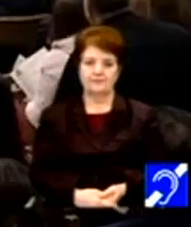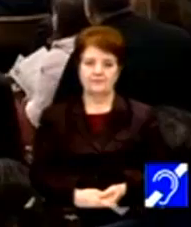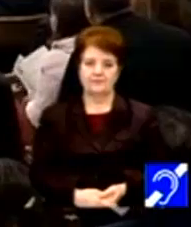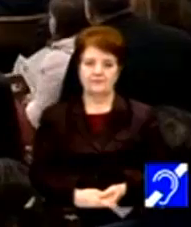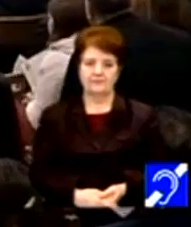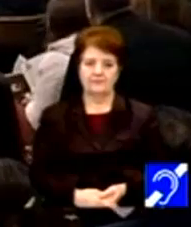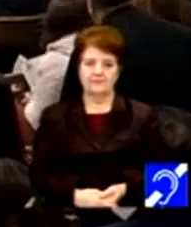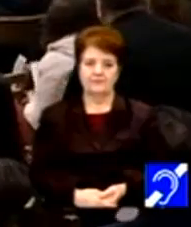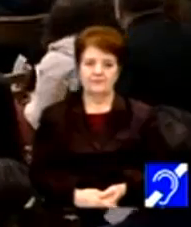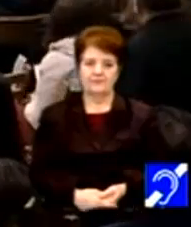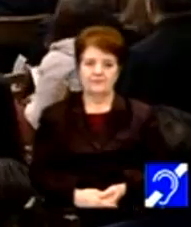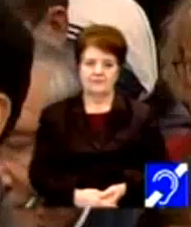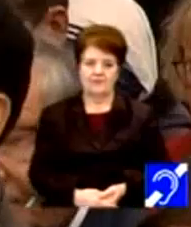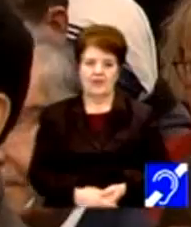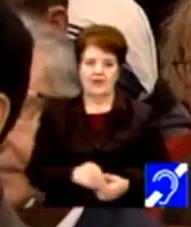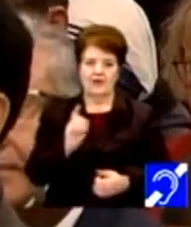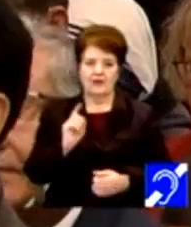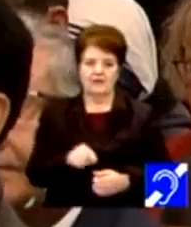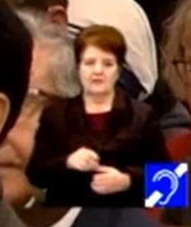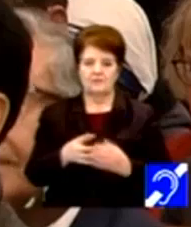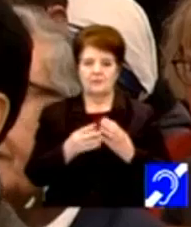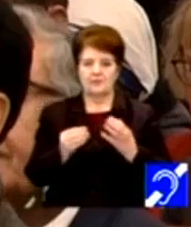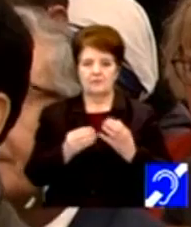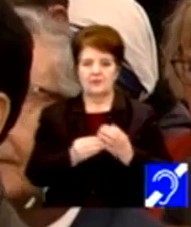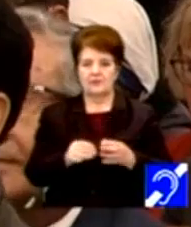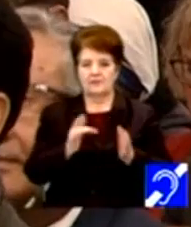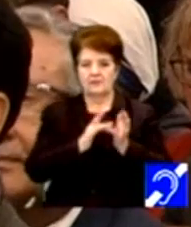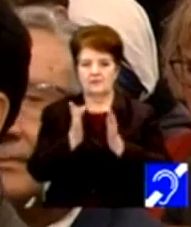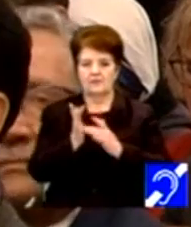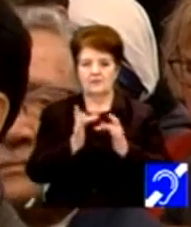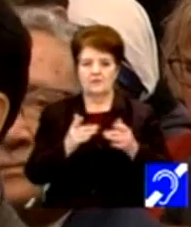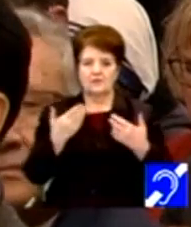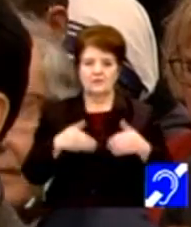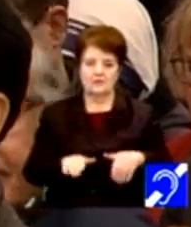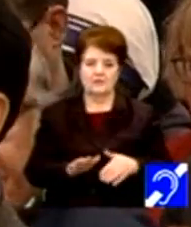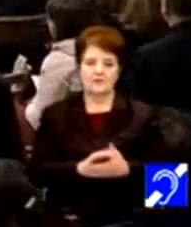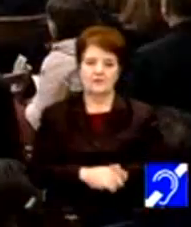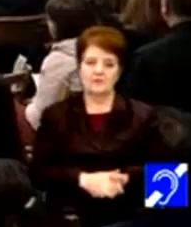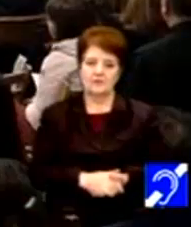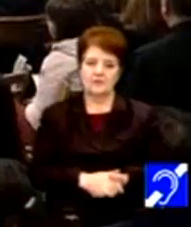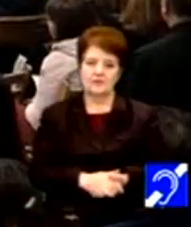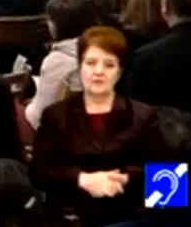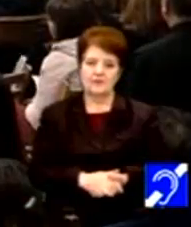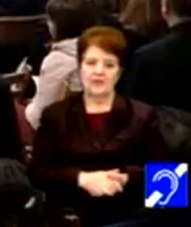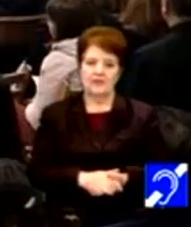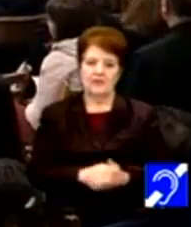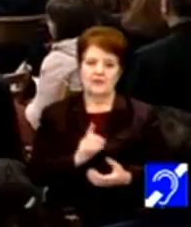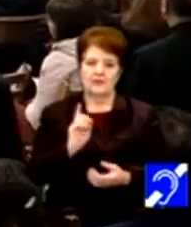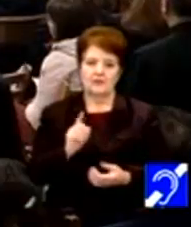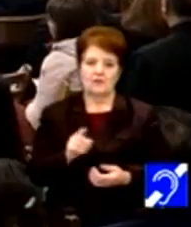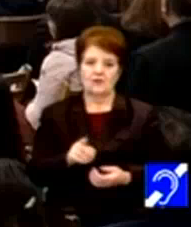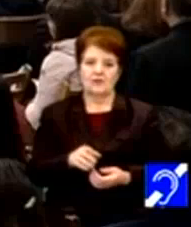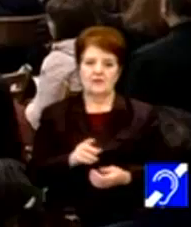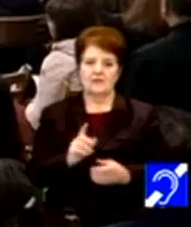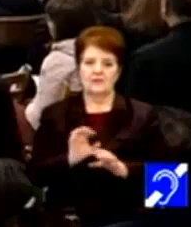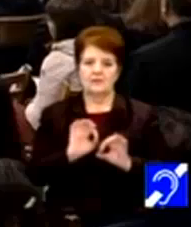who celebrate the Christmas of Jesus in this way. Not only Christians. And to them go our most